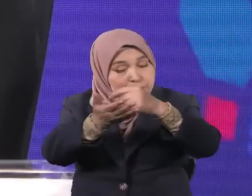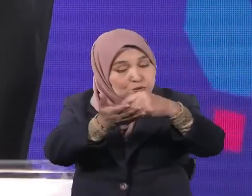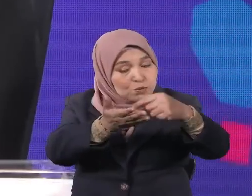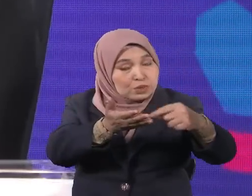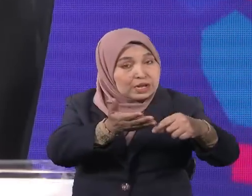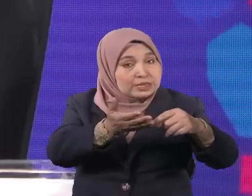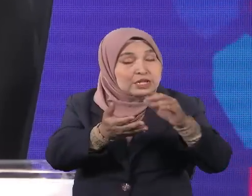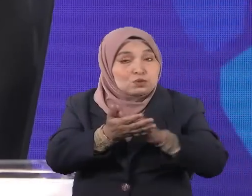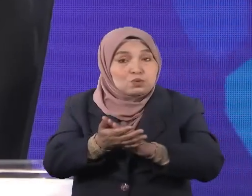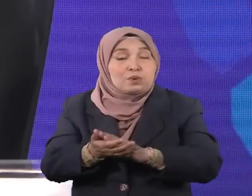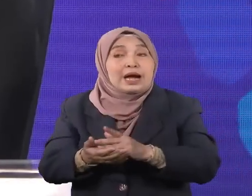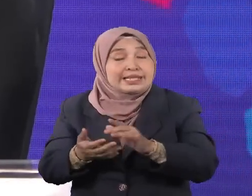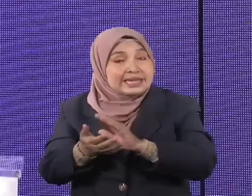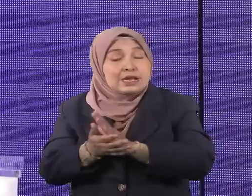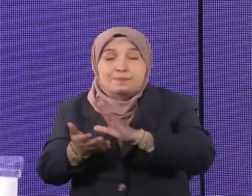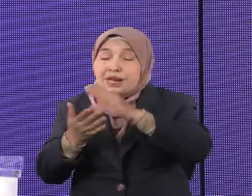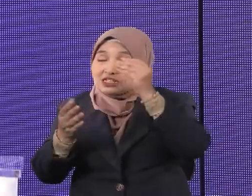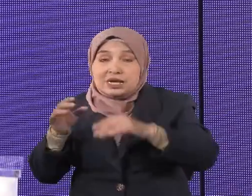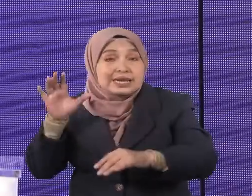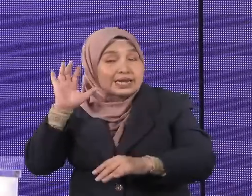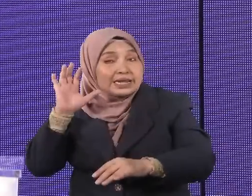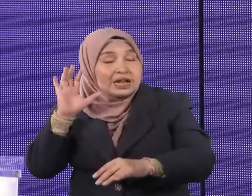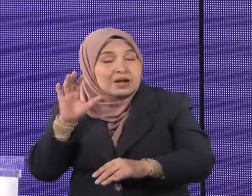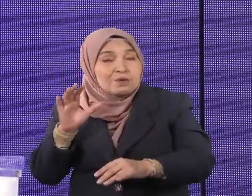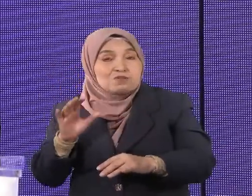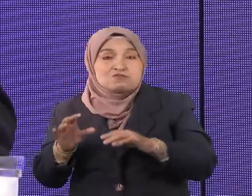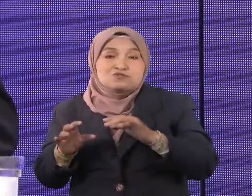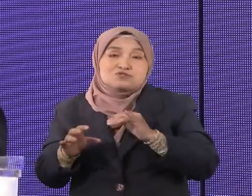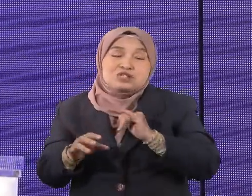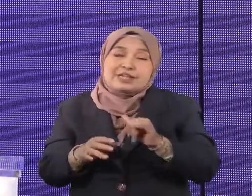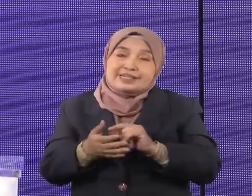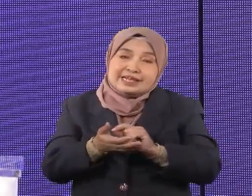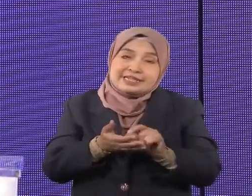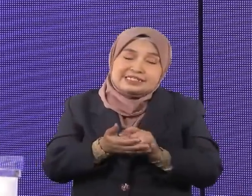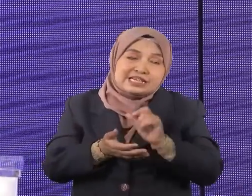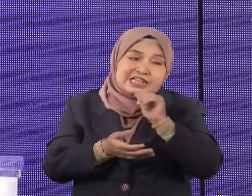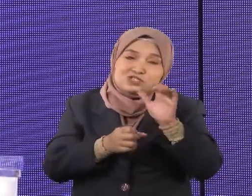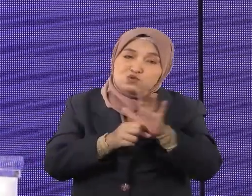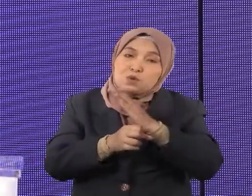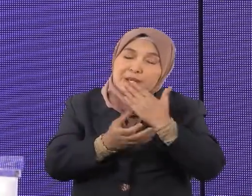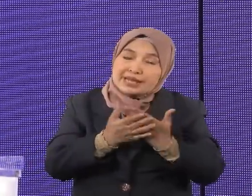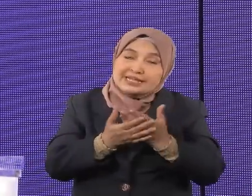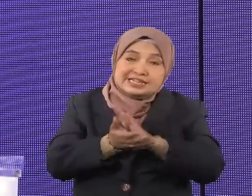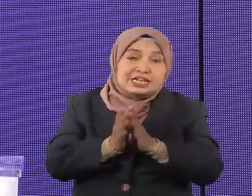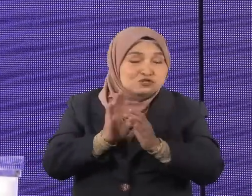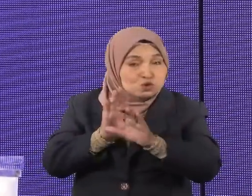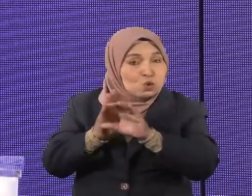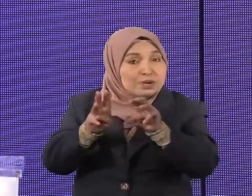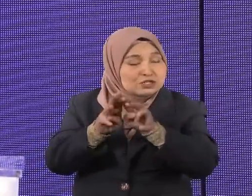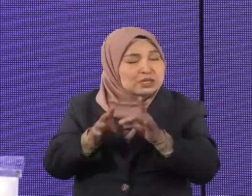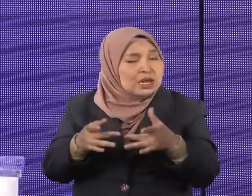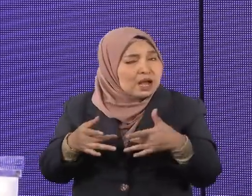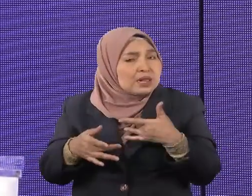Itu kan terganti tiga kan. Jadi pelajar yang dengar dia akan cakap, oh saya tak catat nota, maksudnya tak cukup baik lagi ni. Contoh begitu kan. Jadi dia ada